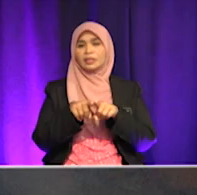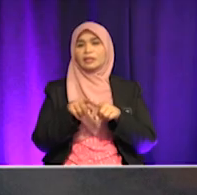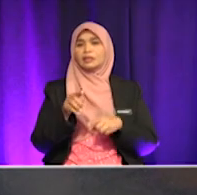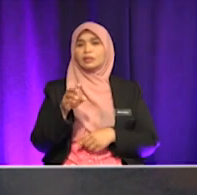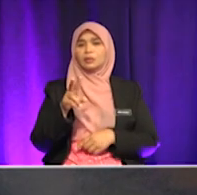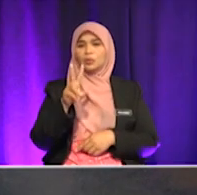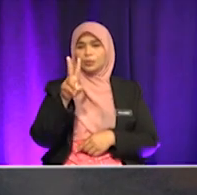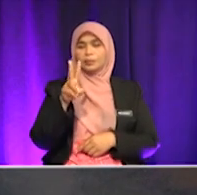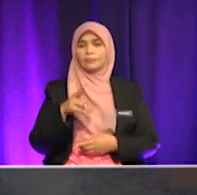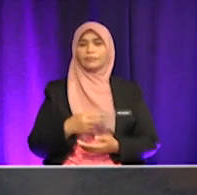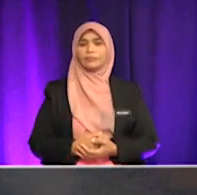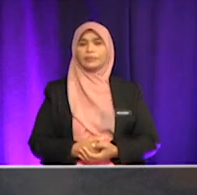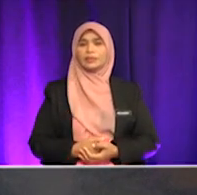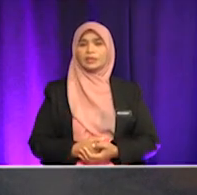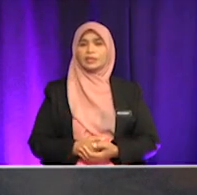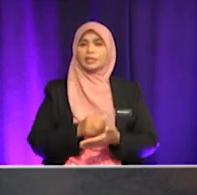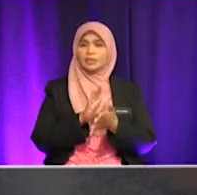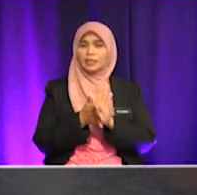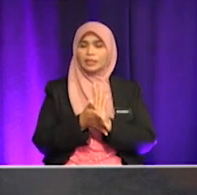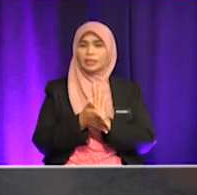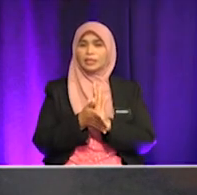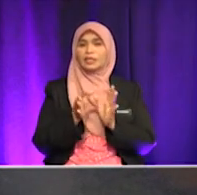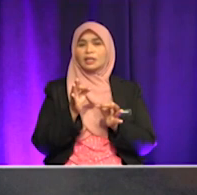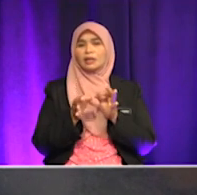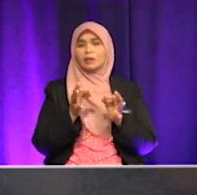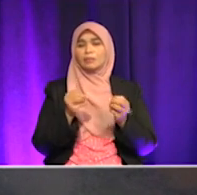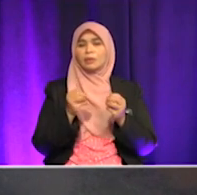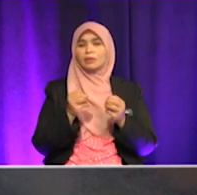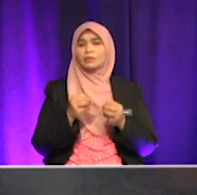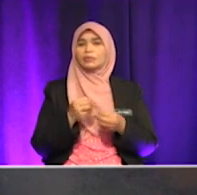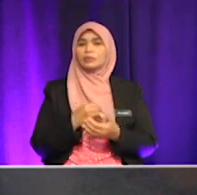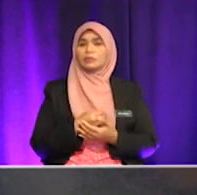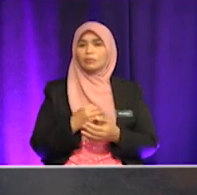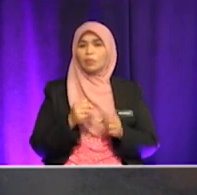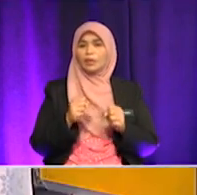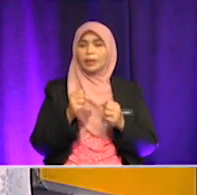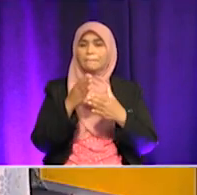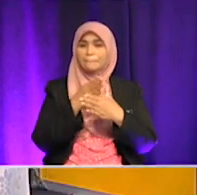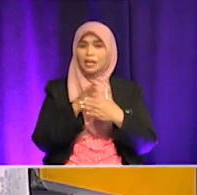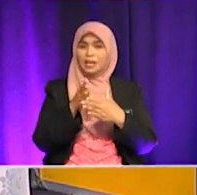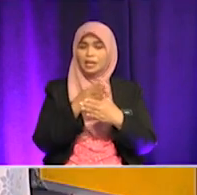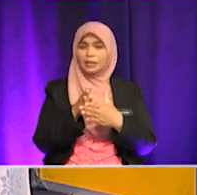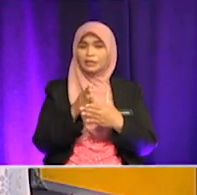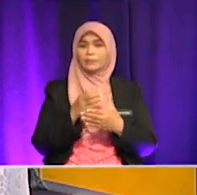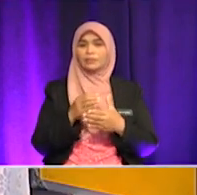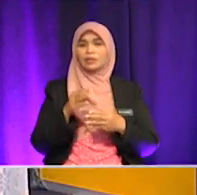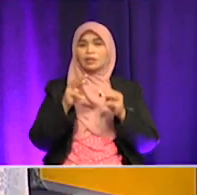dari zarab, jadi kita nak ubah, kita kena bahagikan, cikgu. Ya, betul. Okey, kena ingat dekat sini murid-murid selalu terkeliru. Okey,